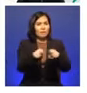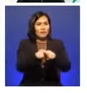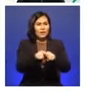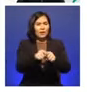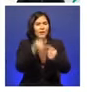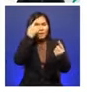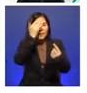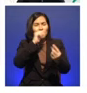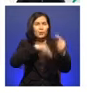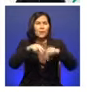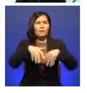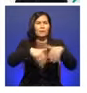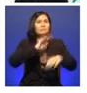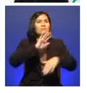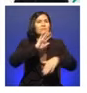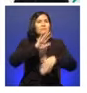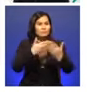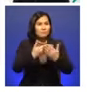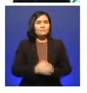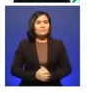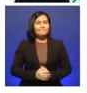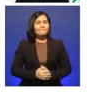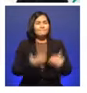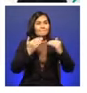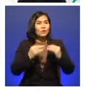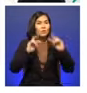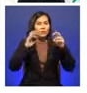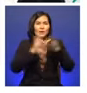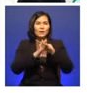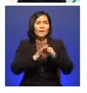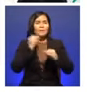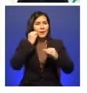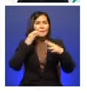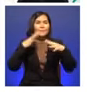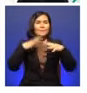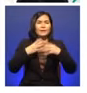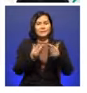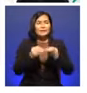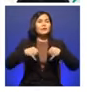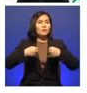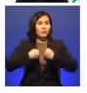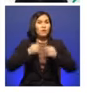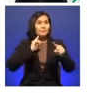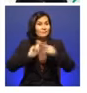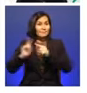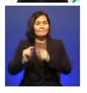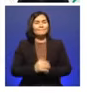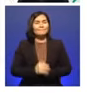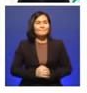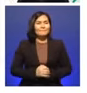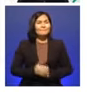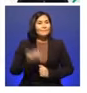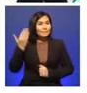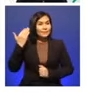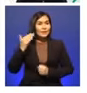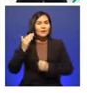ทุกอาชีพสไลด์ถัดไปฮะเรื่องที่อยู่อาศัยและที่ดินนะฮะก็สถานการณ์เรื่องที่อยู่อาศัยก็เหมือนกับที่อาจารย์เด